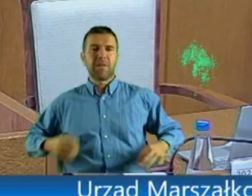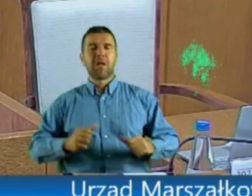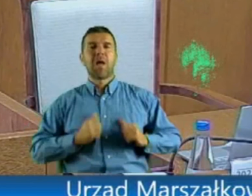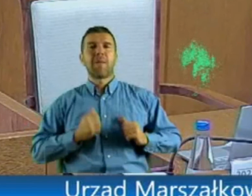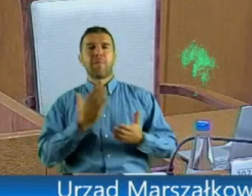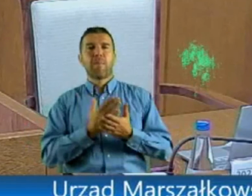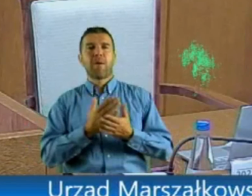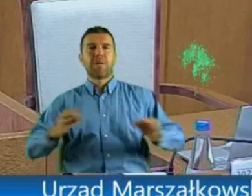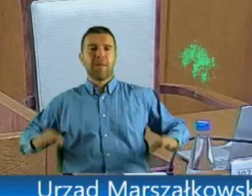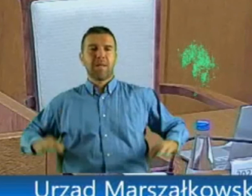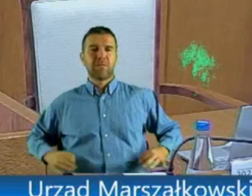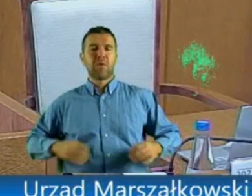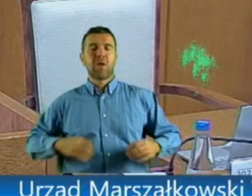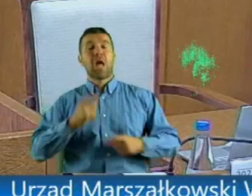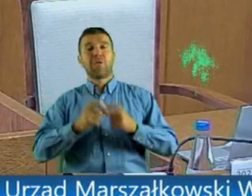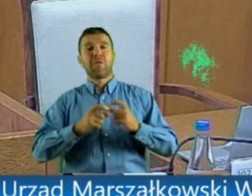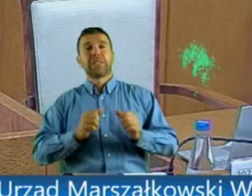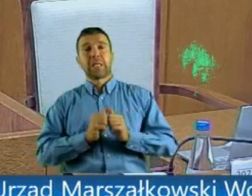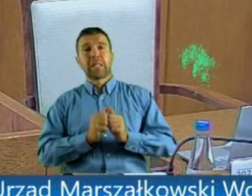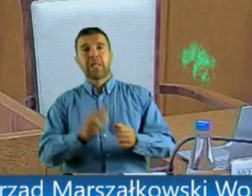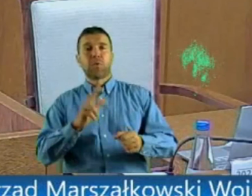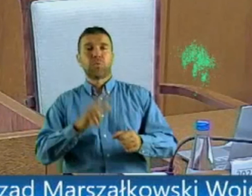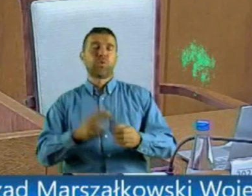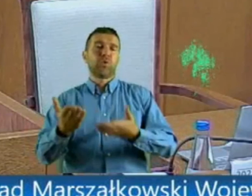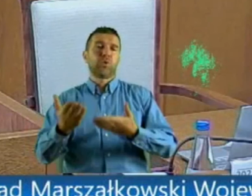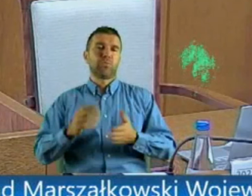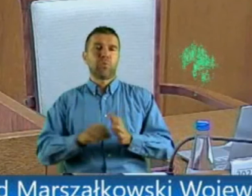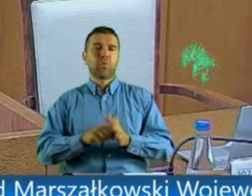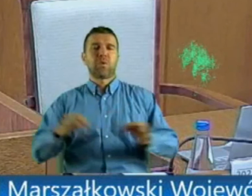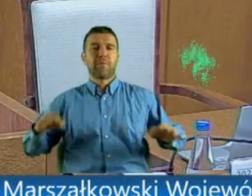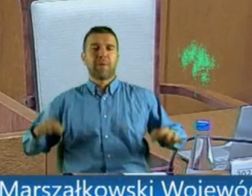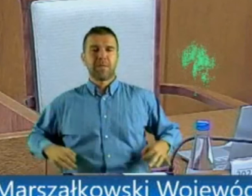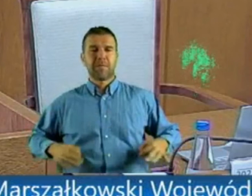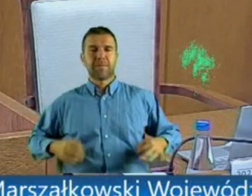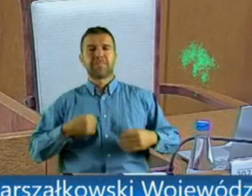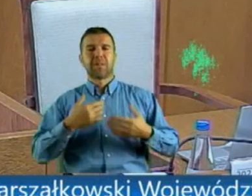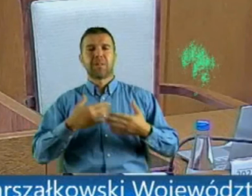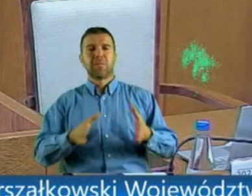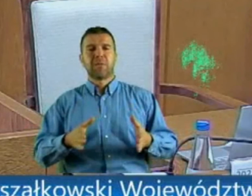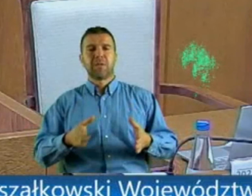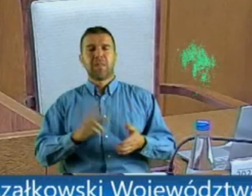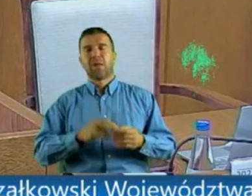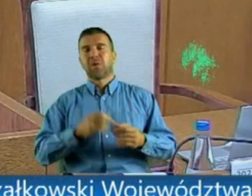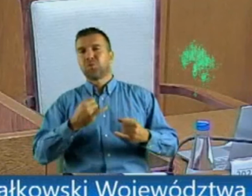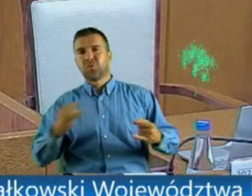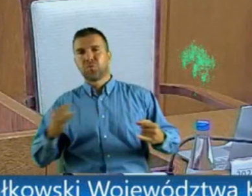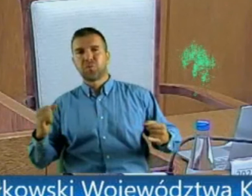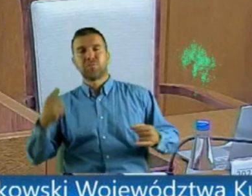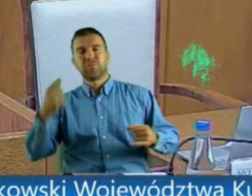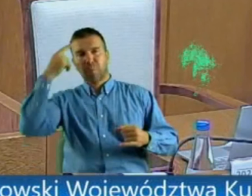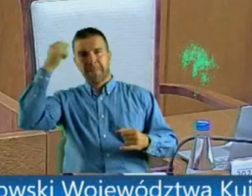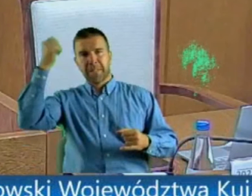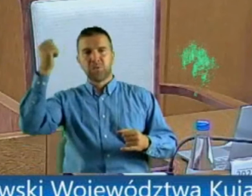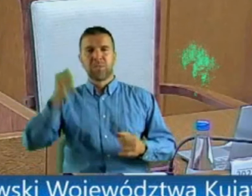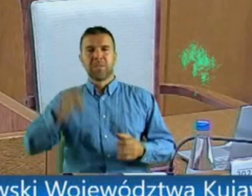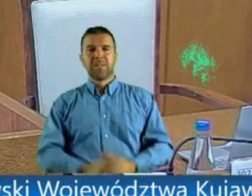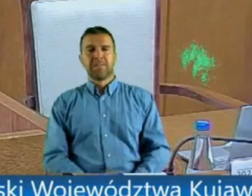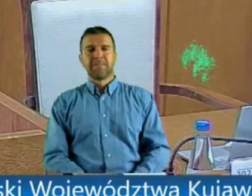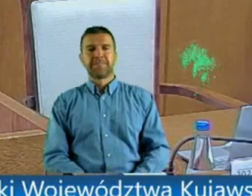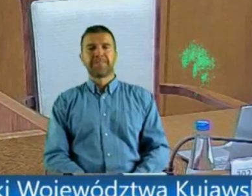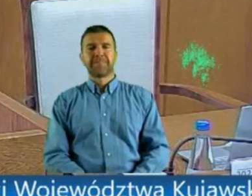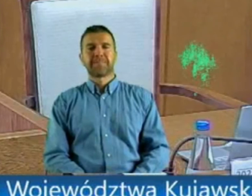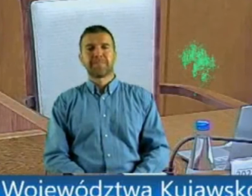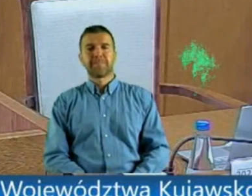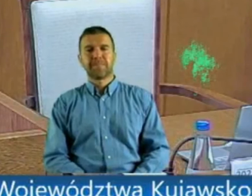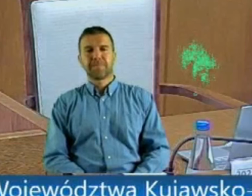i realizować zadania, które Państwo przed nami postawicie, więc jestem otwarty na wszelkiego rodzaju inne pomysły, niż wynikają z tego, o